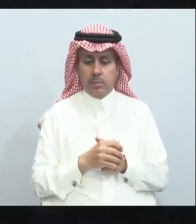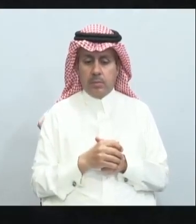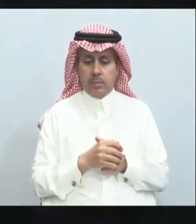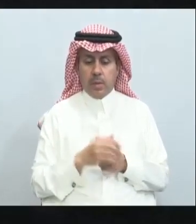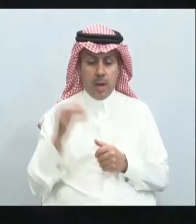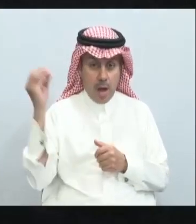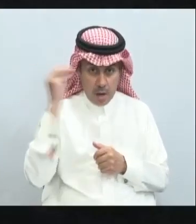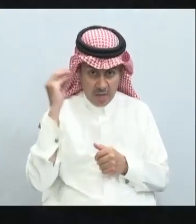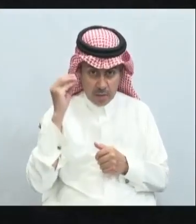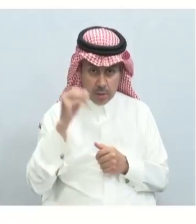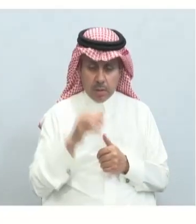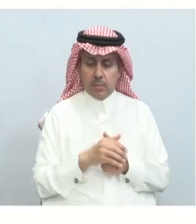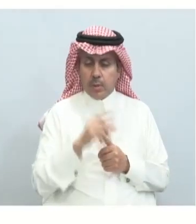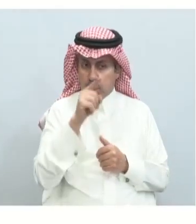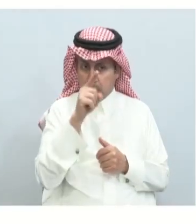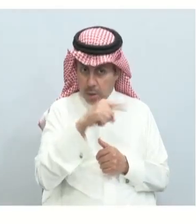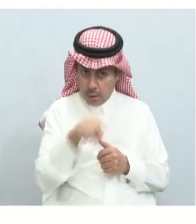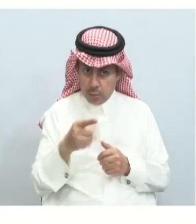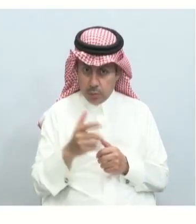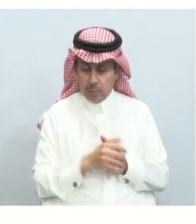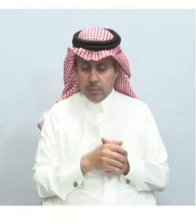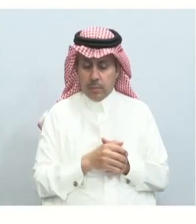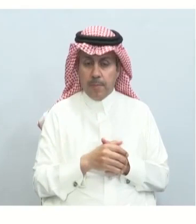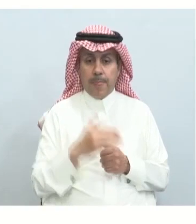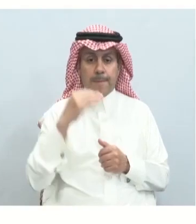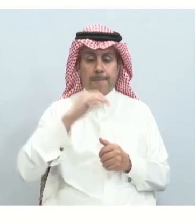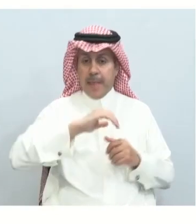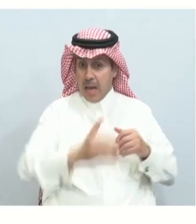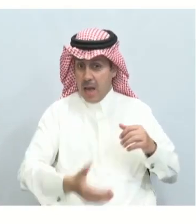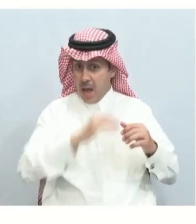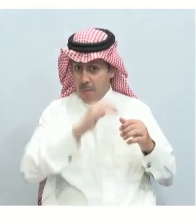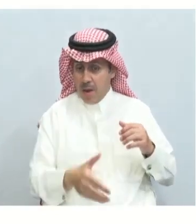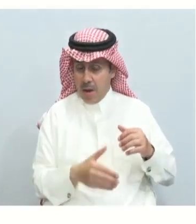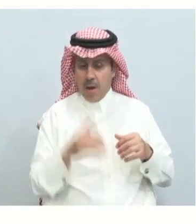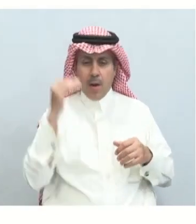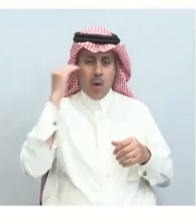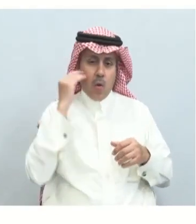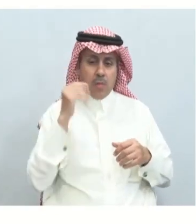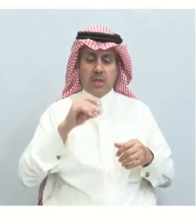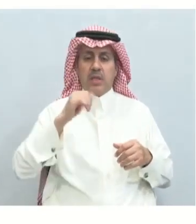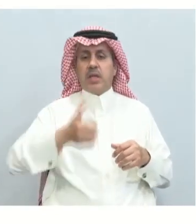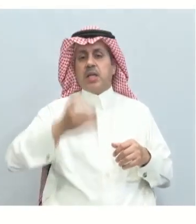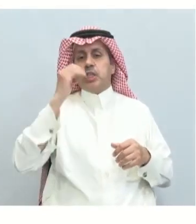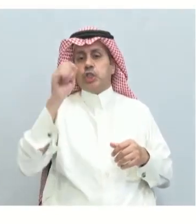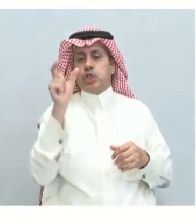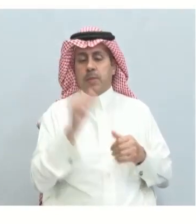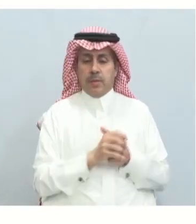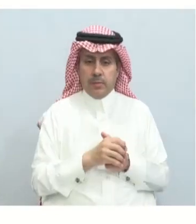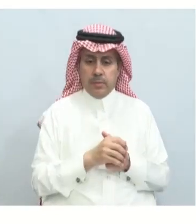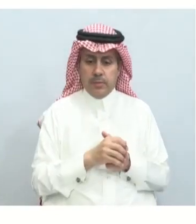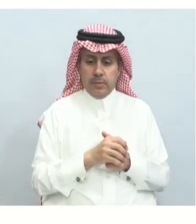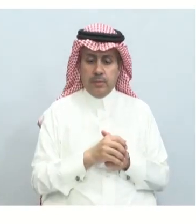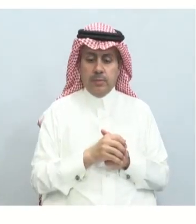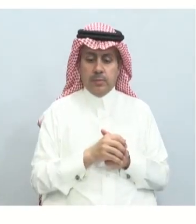اذا عرفنا موضع الاشكال في كونه الحاضنه لهذه البويضه ان صح التعبير الملقحه هي